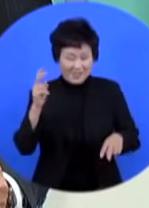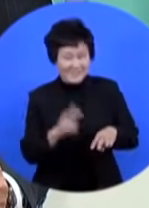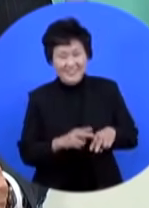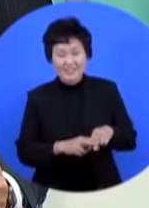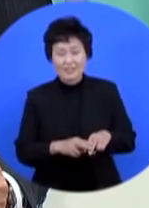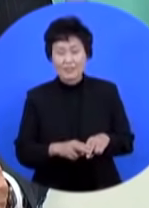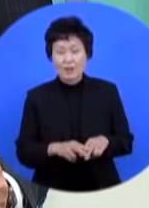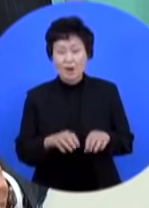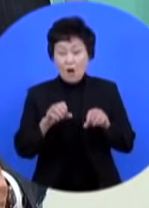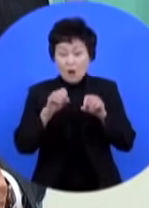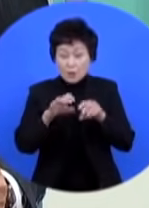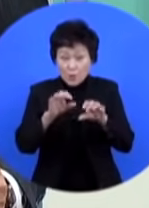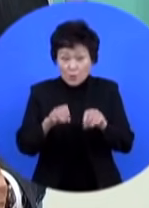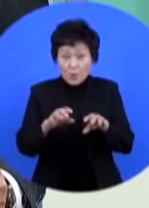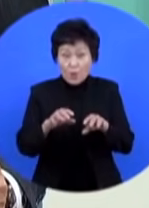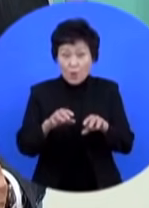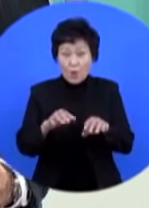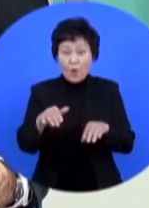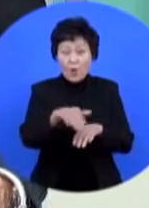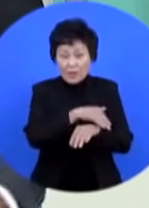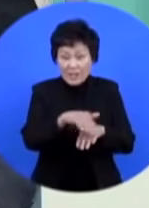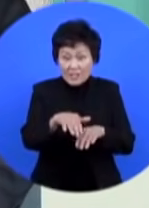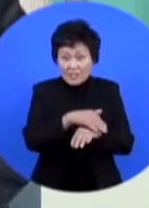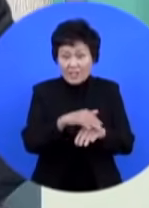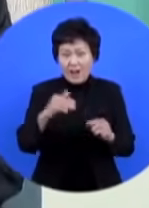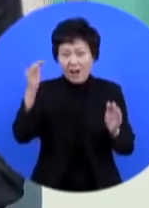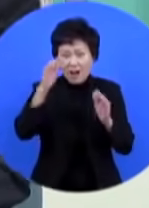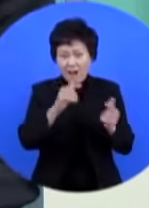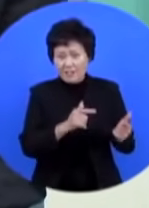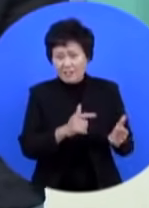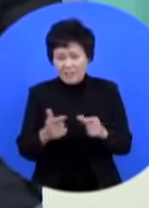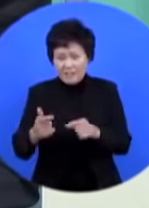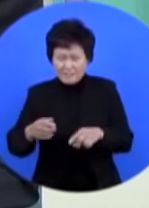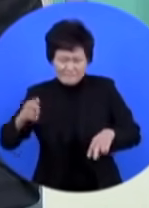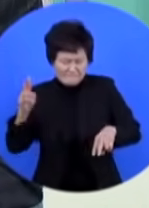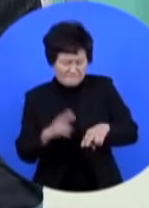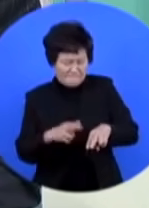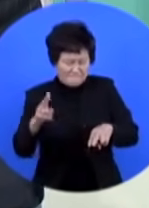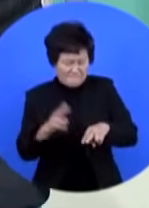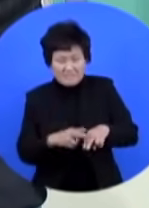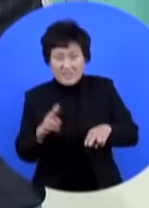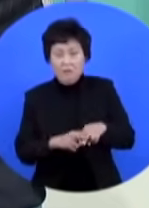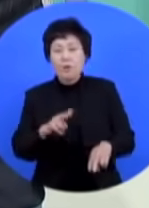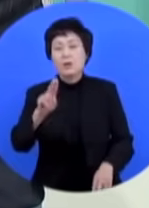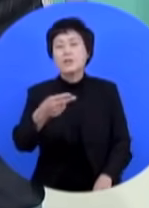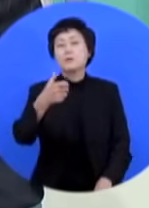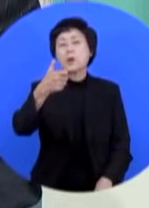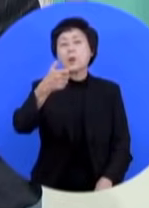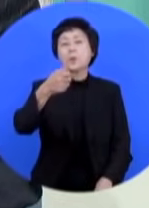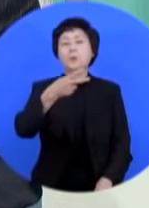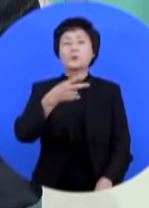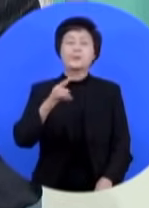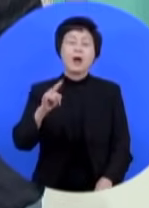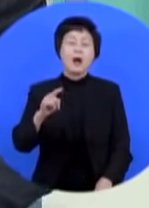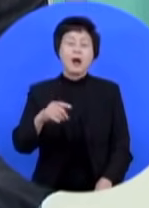전도하러 다니려고 보충 수업 빼고서 다녔었는데 세상에 그 250대를 때리셨던 분이